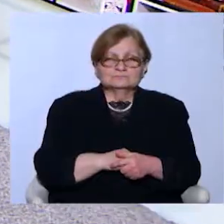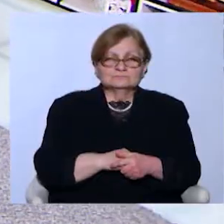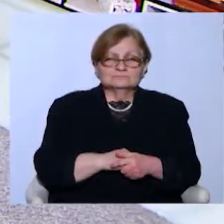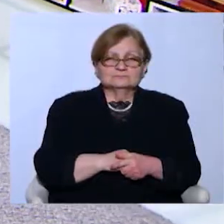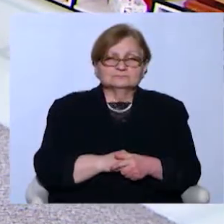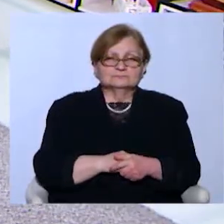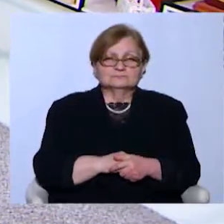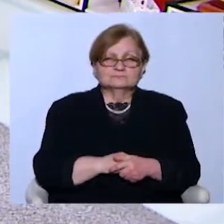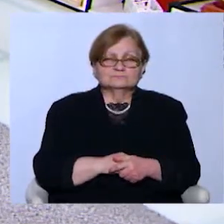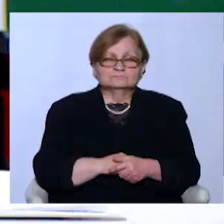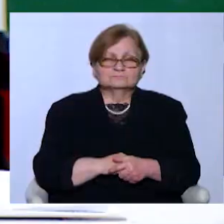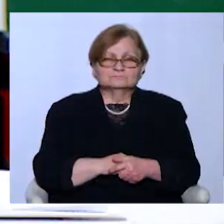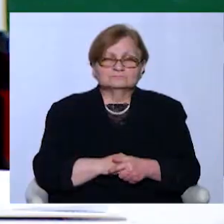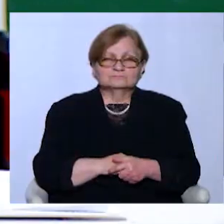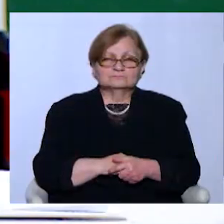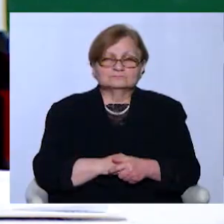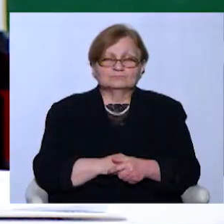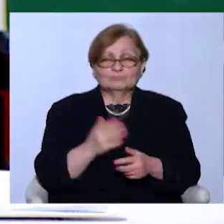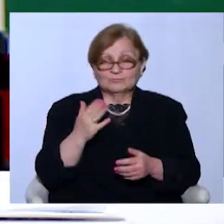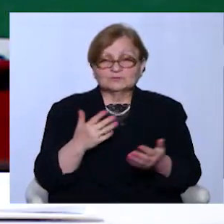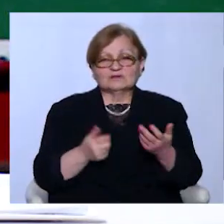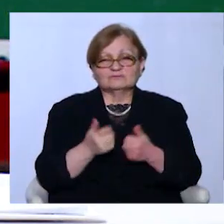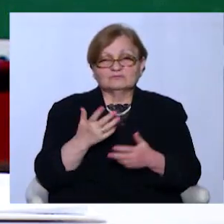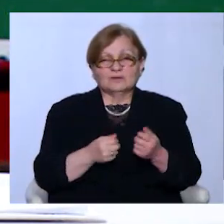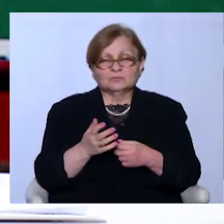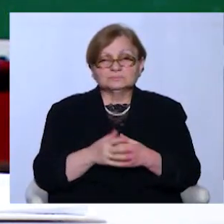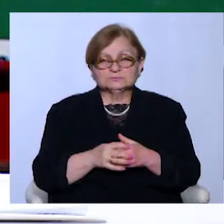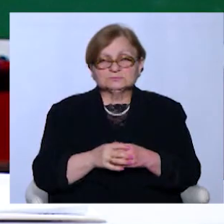მოდით ახლა დავწეროთ, დავთვალოთ.